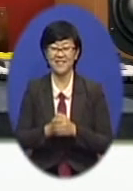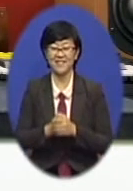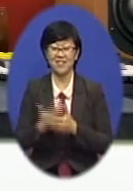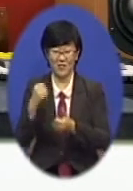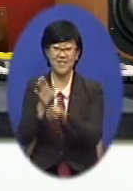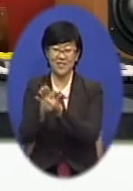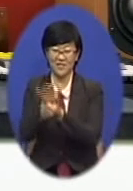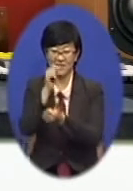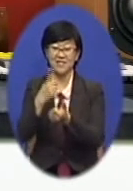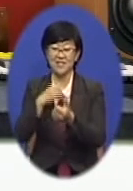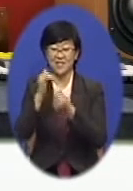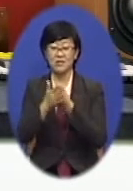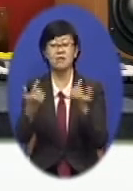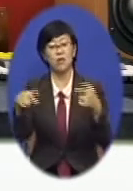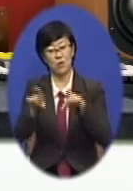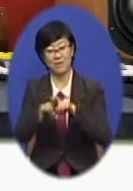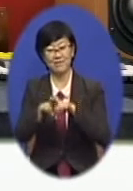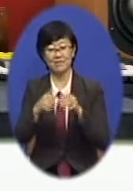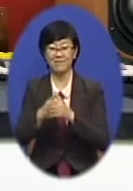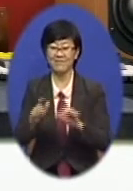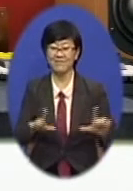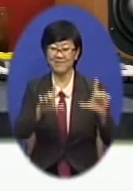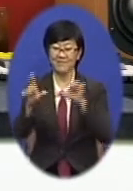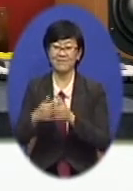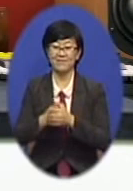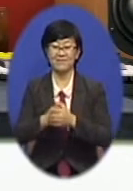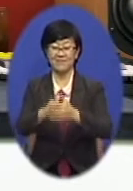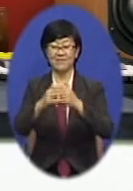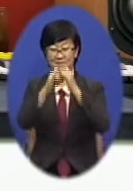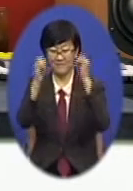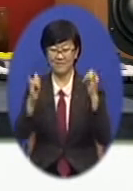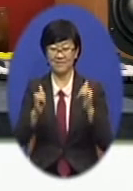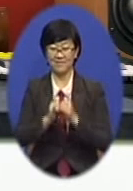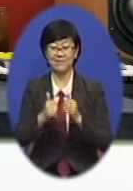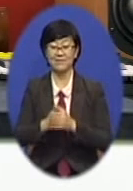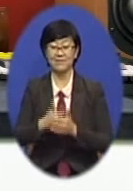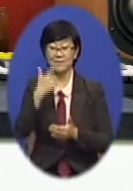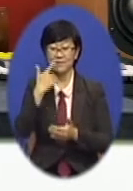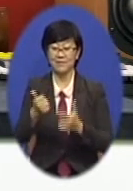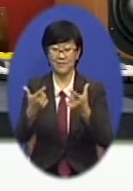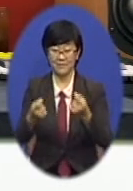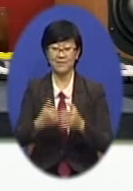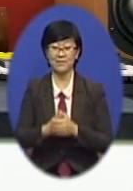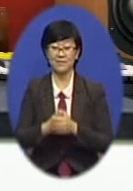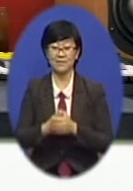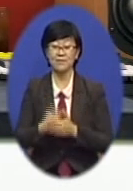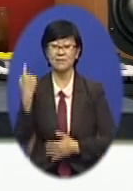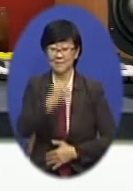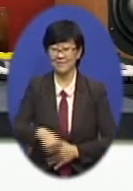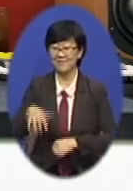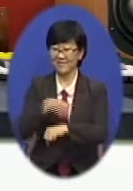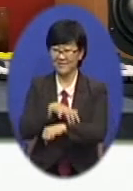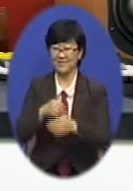많이 도와줬었는데 더불어서 함께 네. 사는 그런 사회. 지금 우리 아버님처럼 예. 몸이